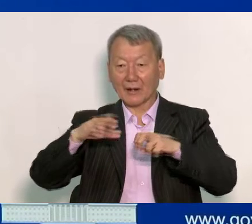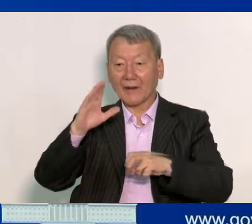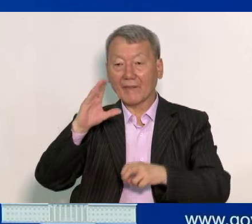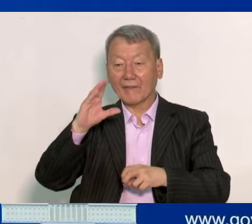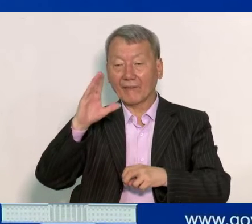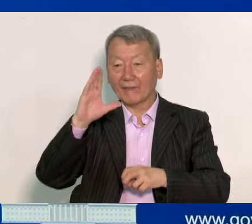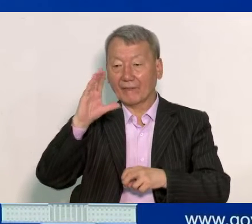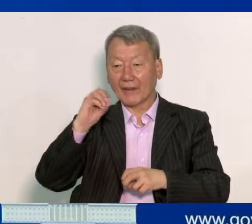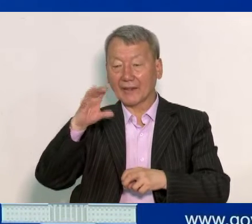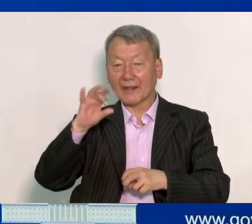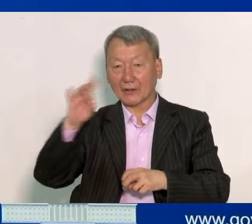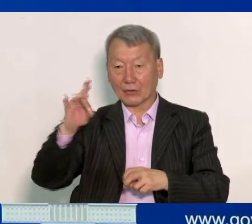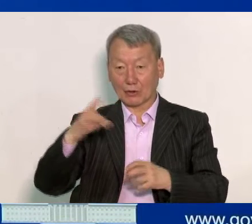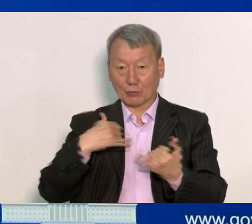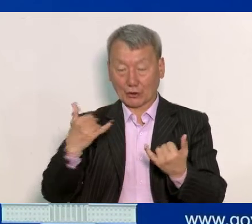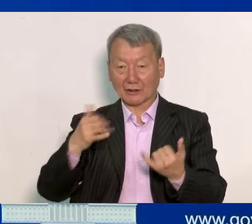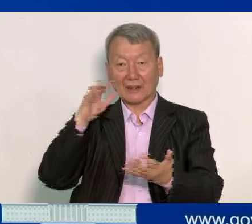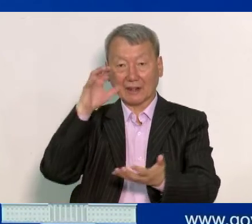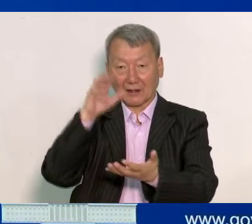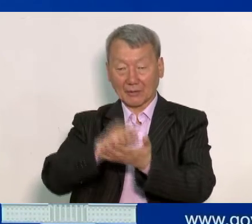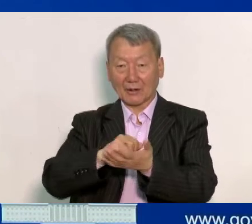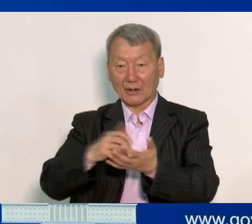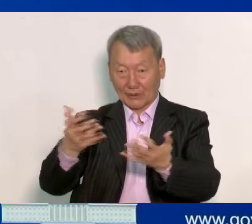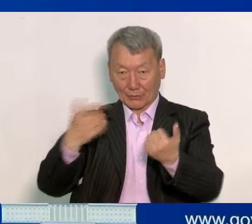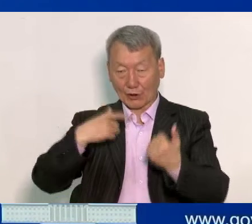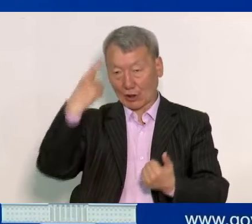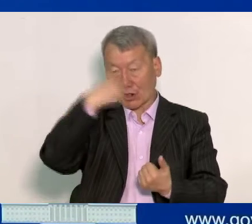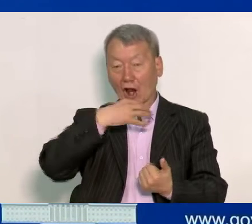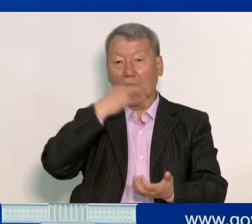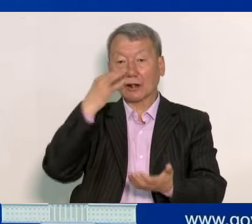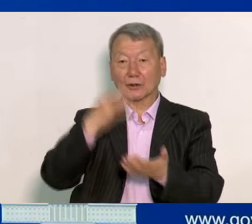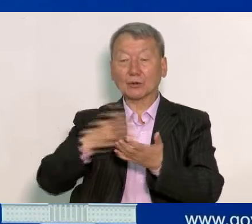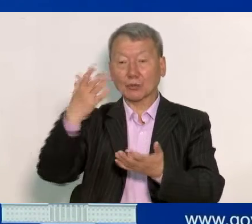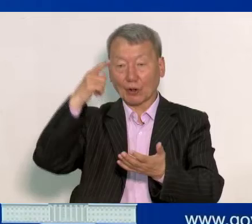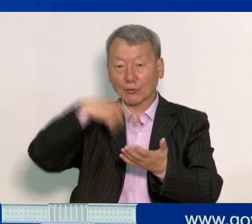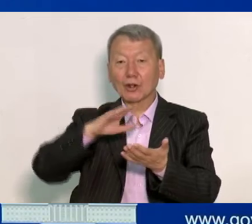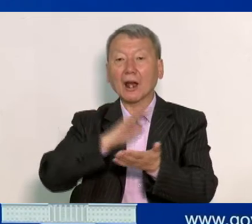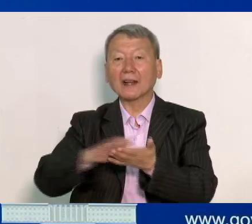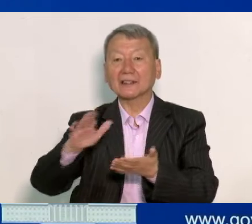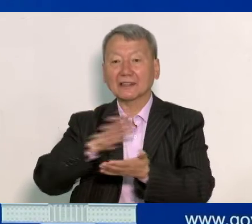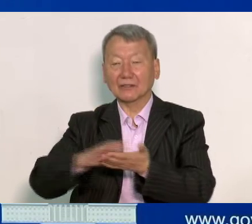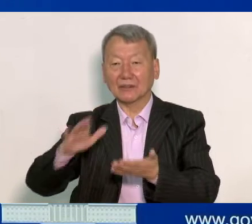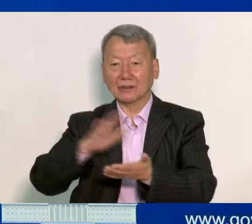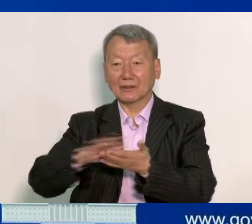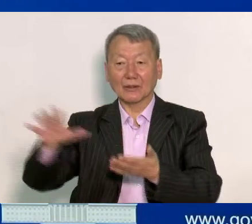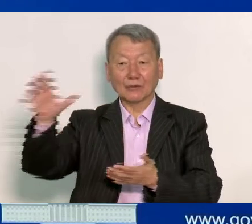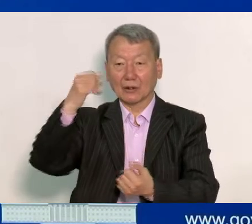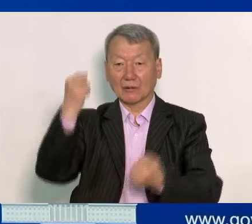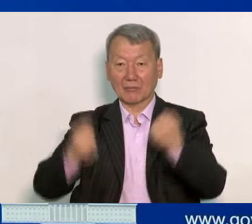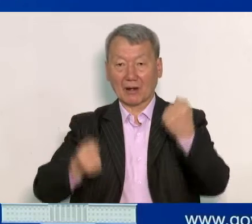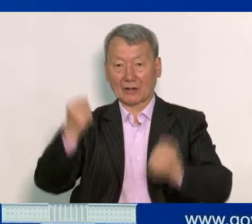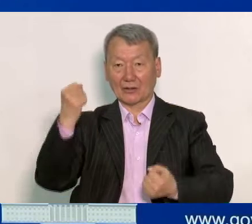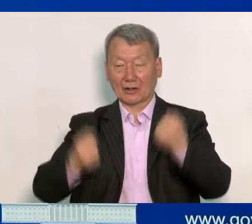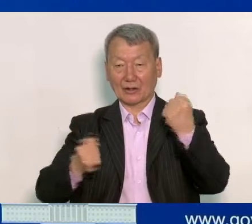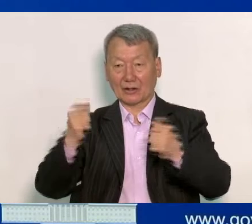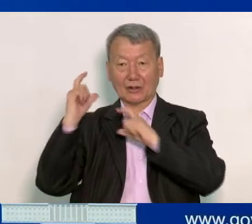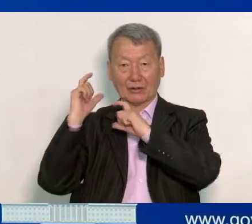мы занимаемся сейчас, мы полностью брали на себя ответственность по дезинфекции всех автотранспортных